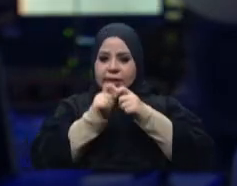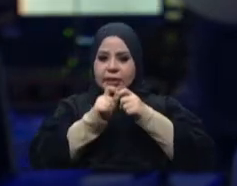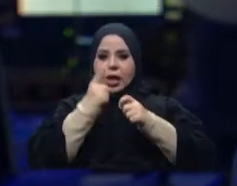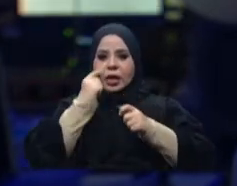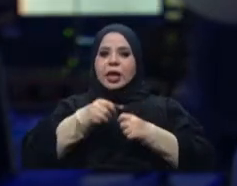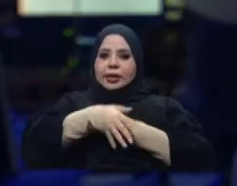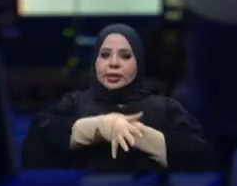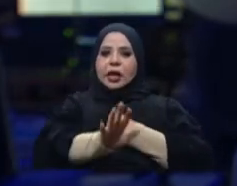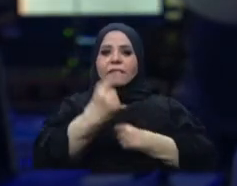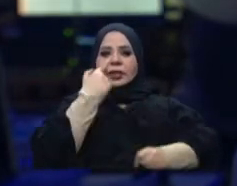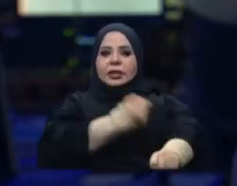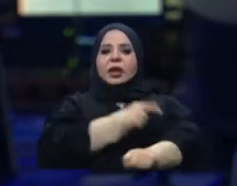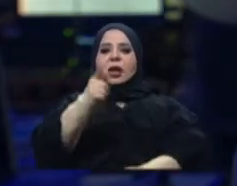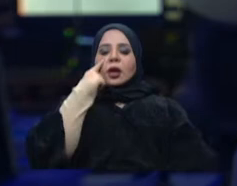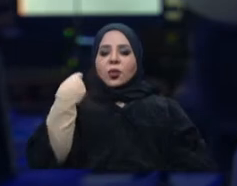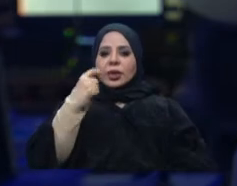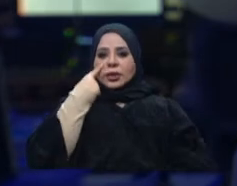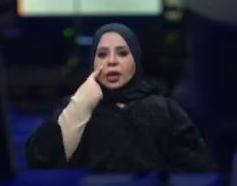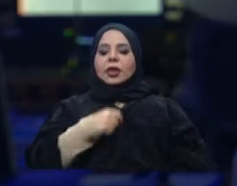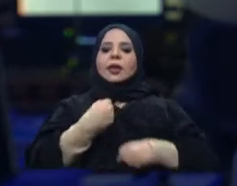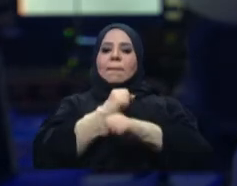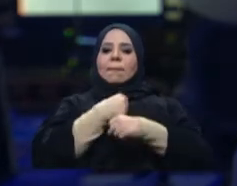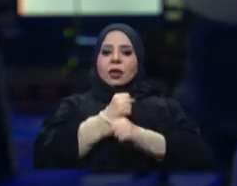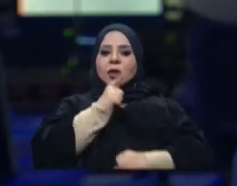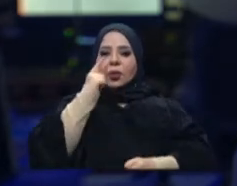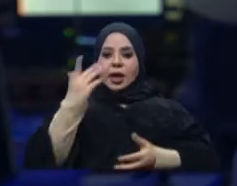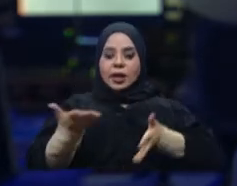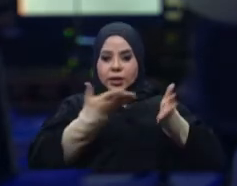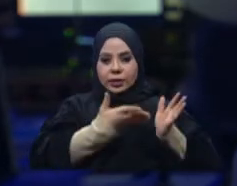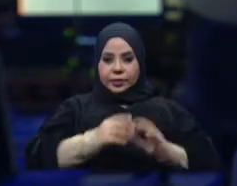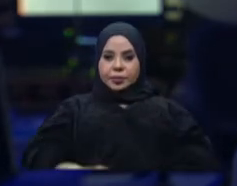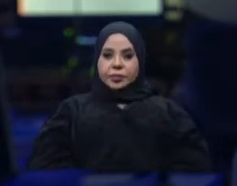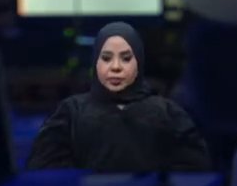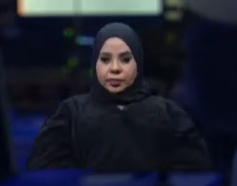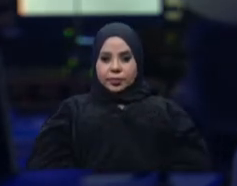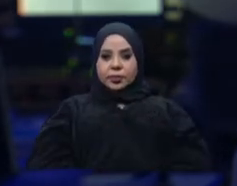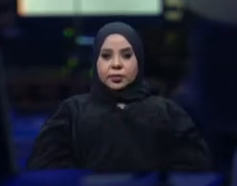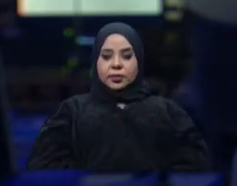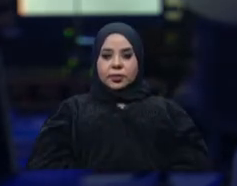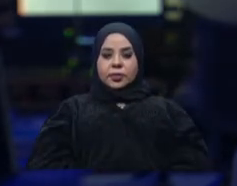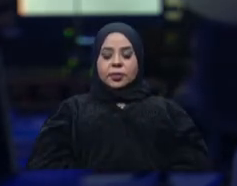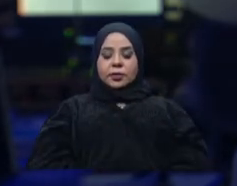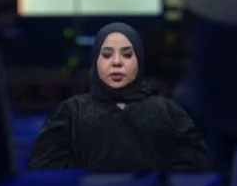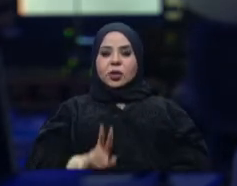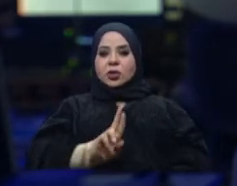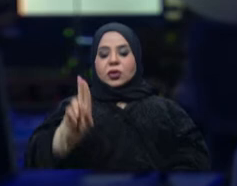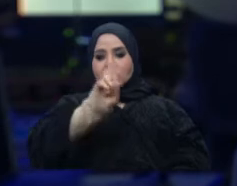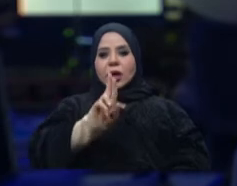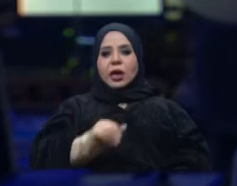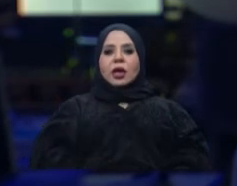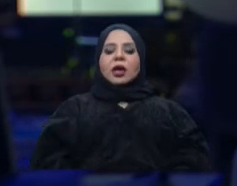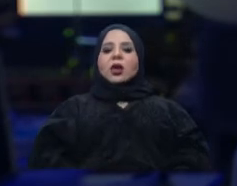الصحي بوزارة التشغيل وشؤون البلديات والتخطيط العمرانية. مهندس شوقي، بداية نرحب بك، ويعني هل لك أن تطلعنا على